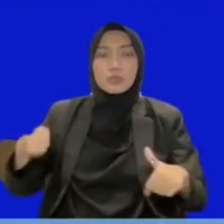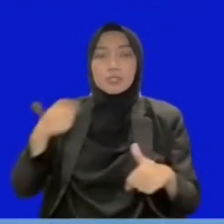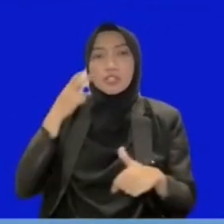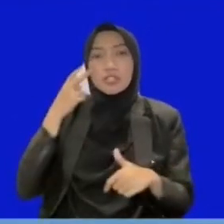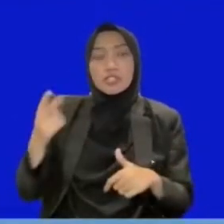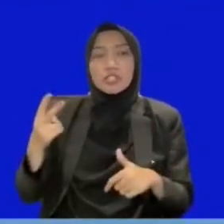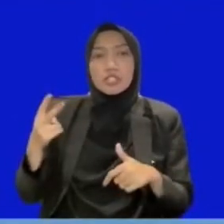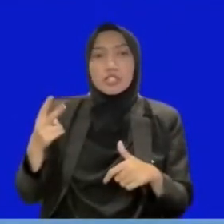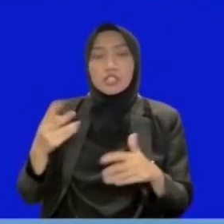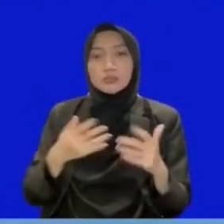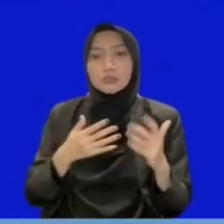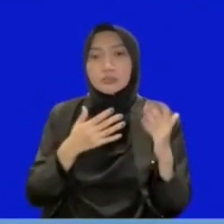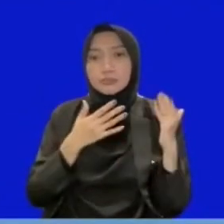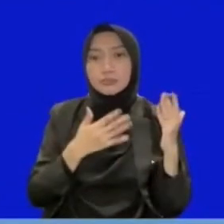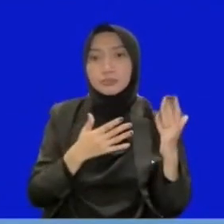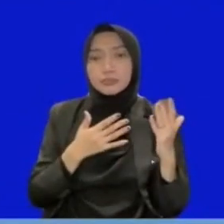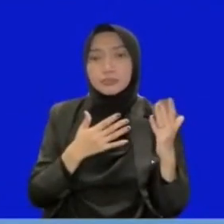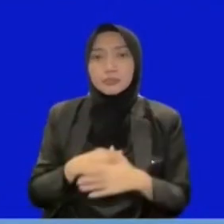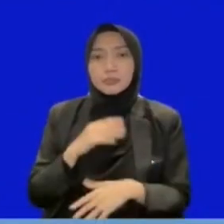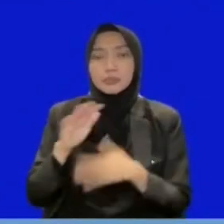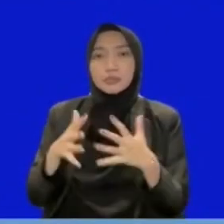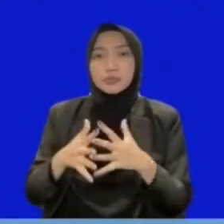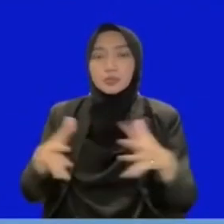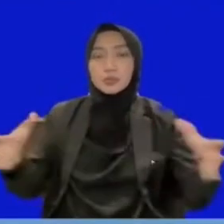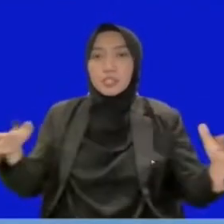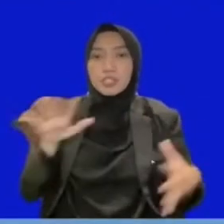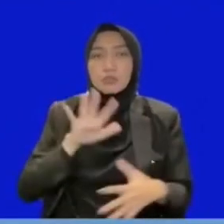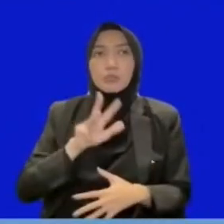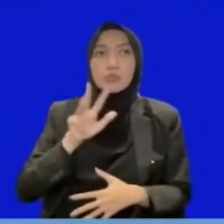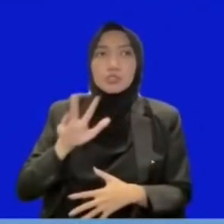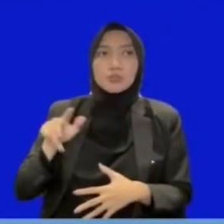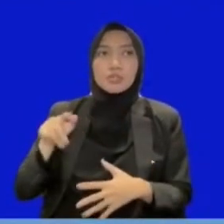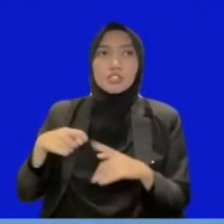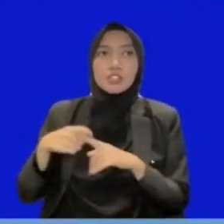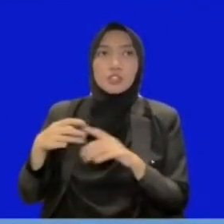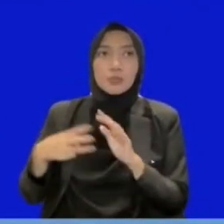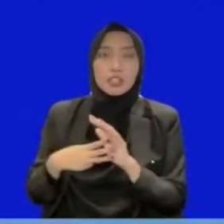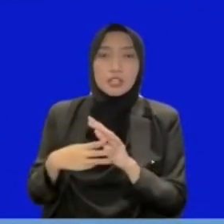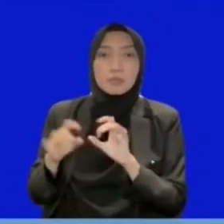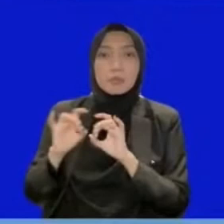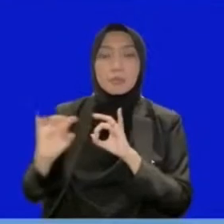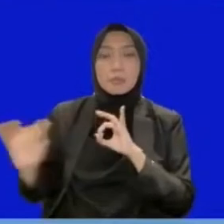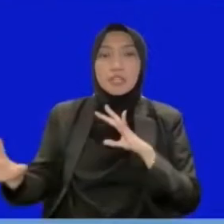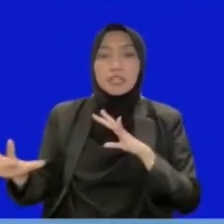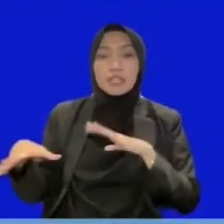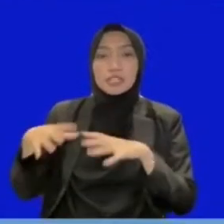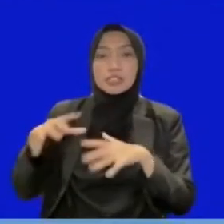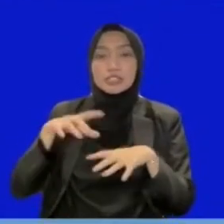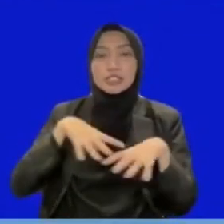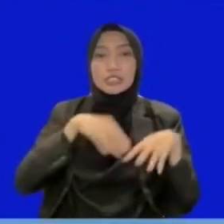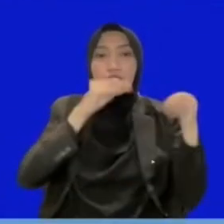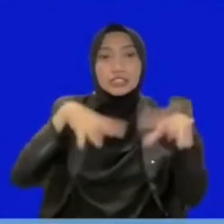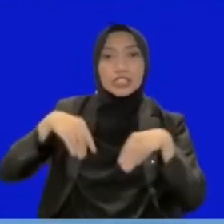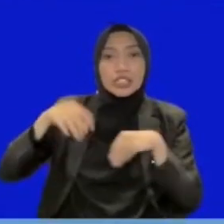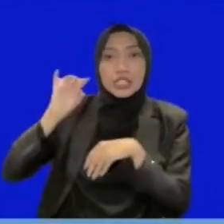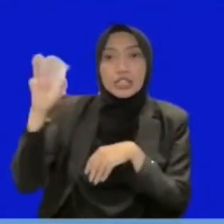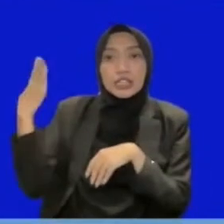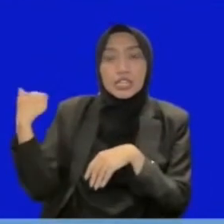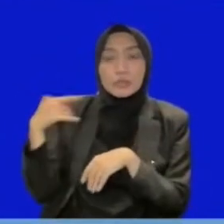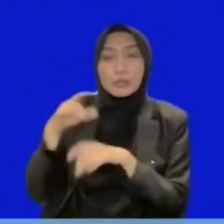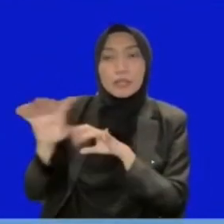gambar tersebut, itu seluas 59 km persegi. Dan bedanya dengan candi-candi tadi,